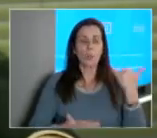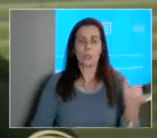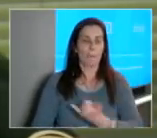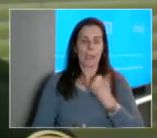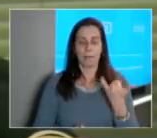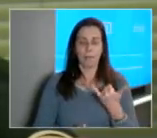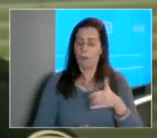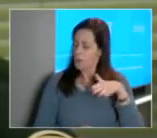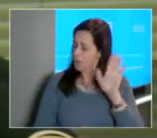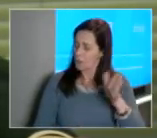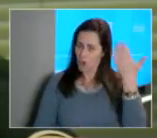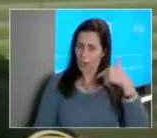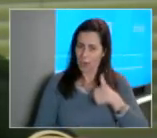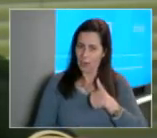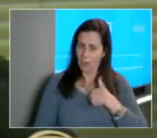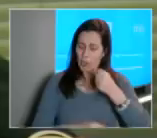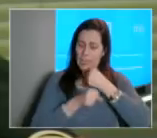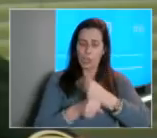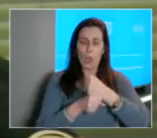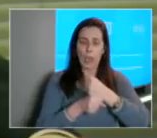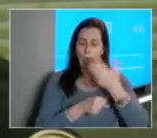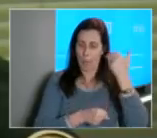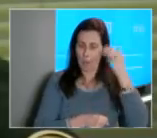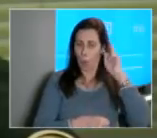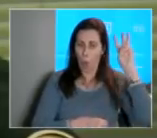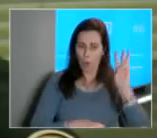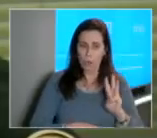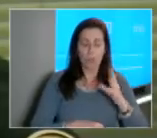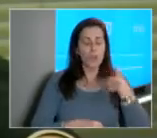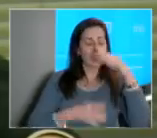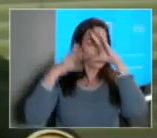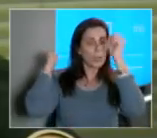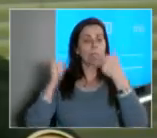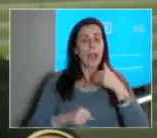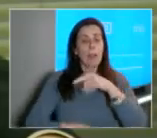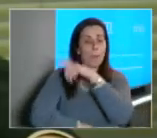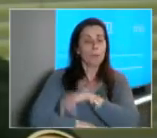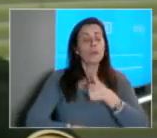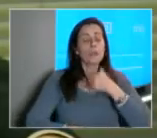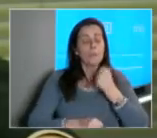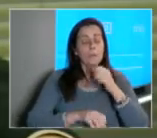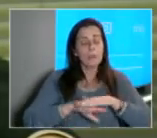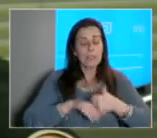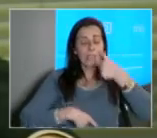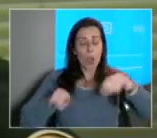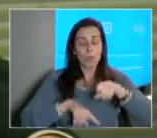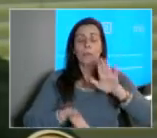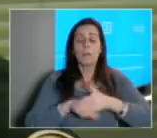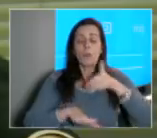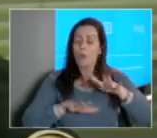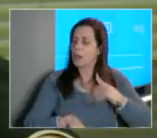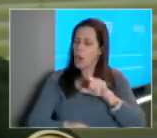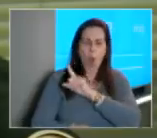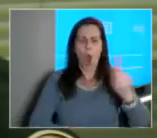דרך. גם כציר בוושינגטון, וגם כשגריר ישראל באום, וגם כשר חוץ, וגם כראש ממשלה. בכל